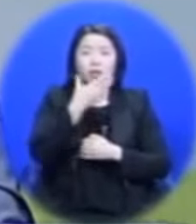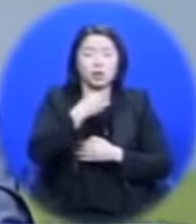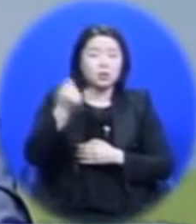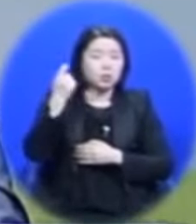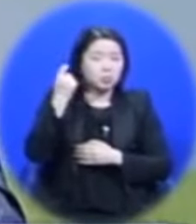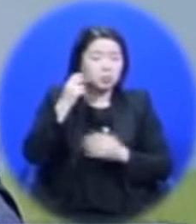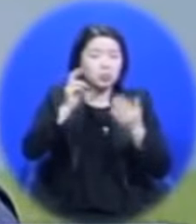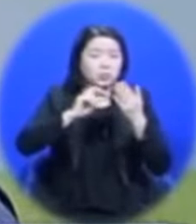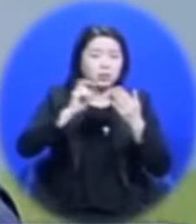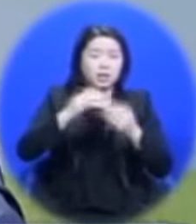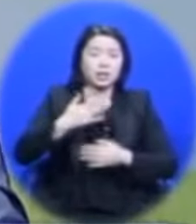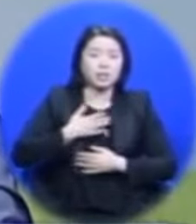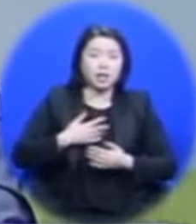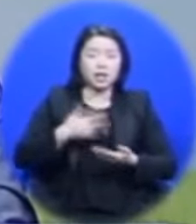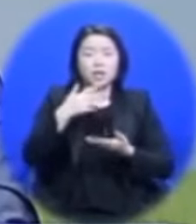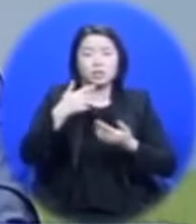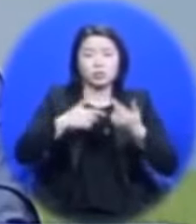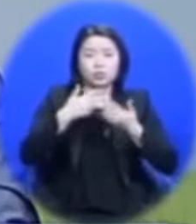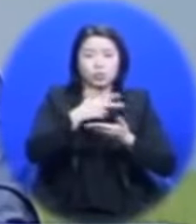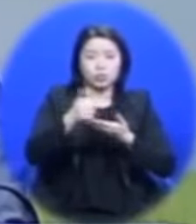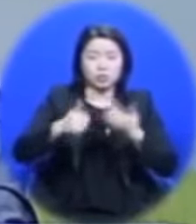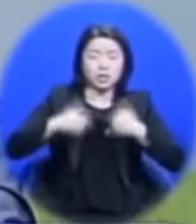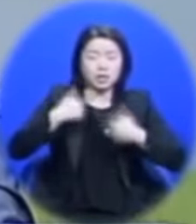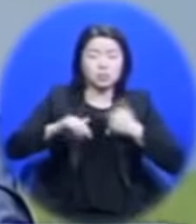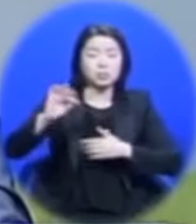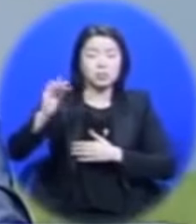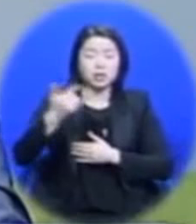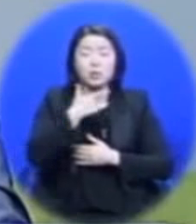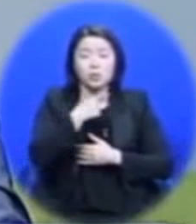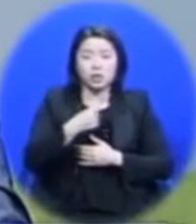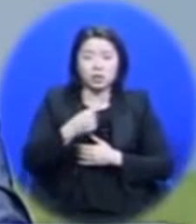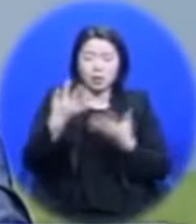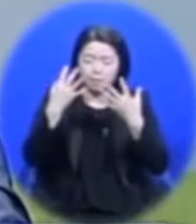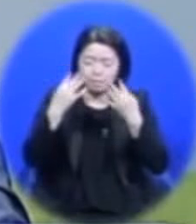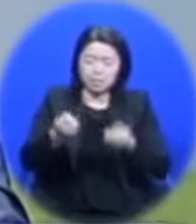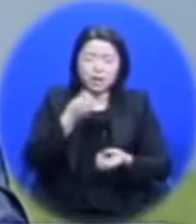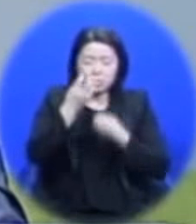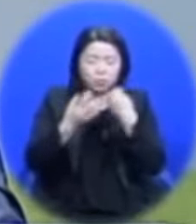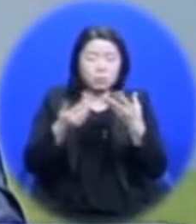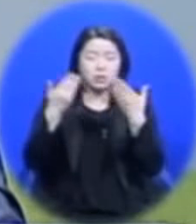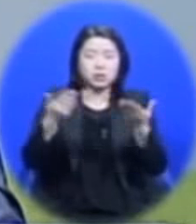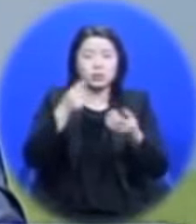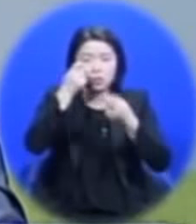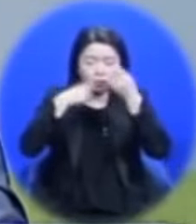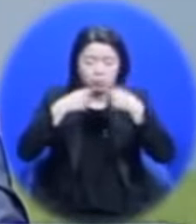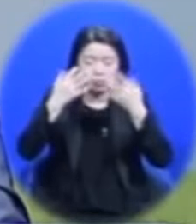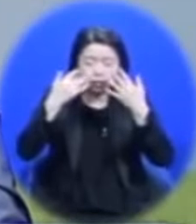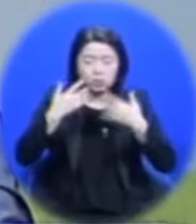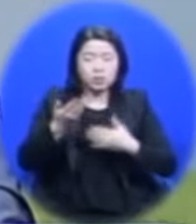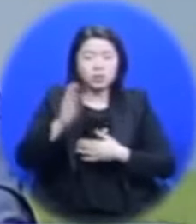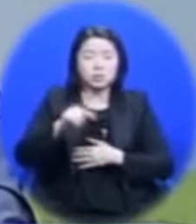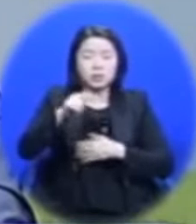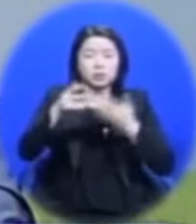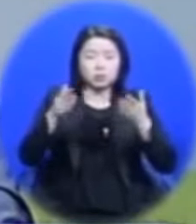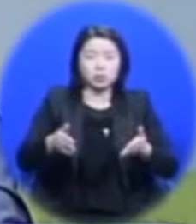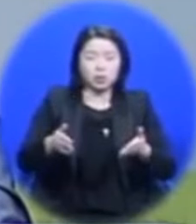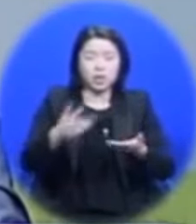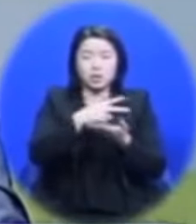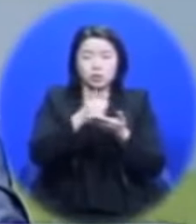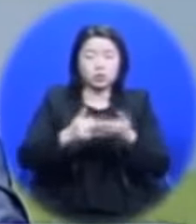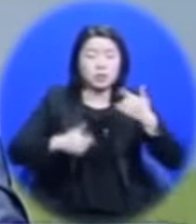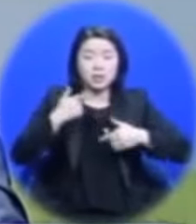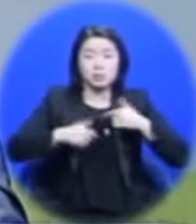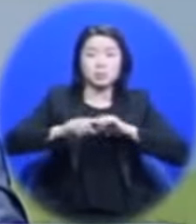복음성가 나 주님의 기쁨 되기 원하네 라고 수없이 고백드리고 눈물도 흘렸지만 그동안 주님의 기쁨이